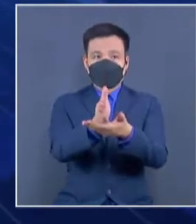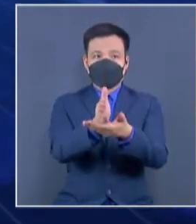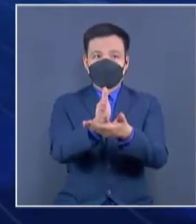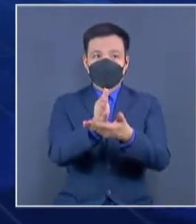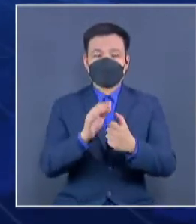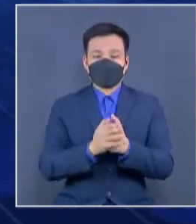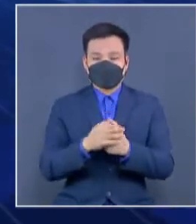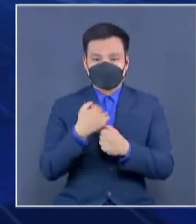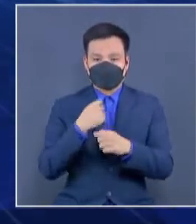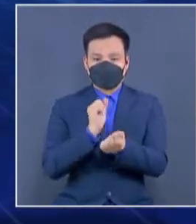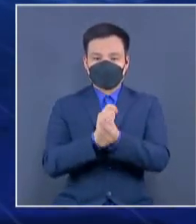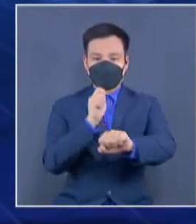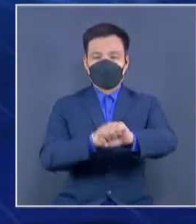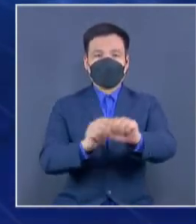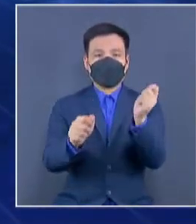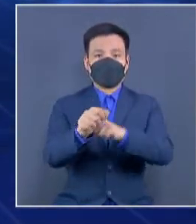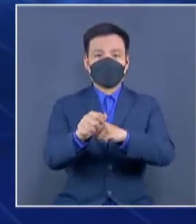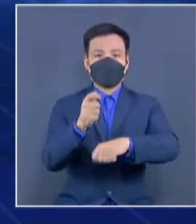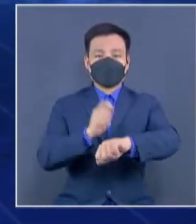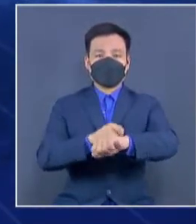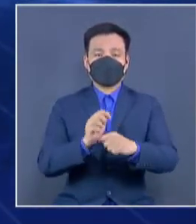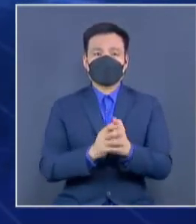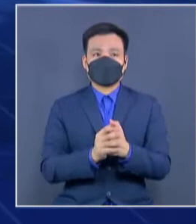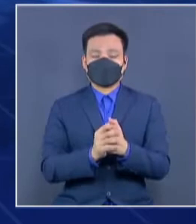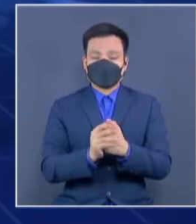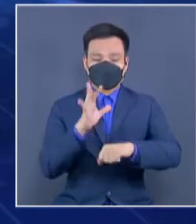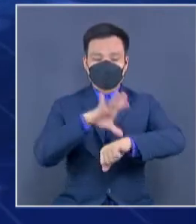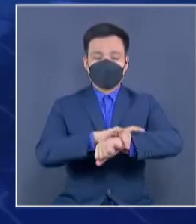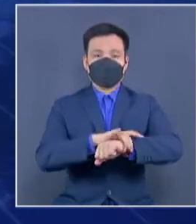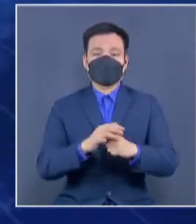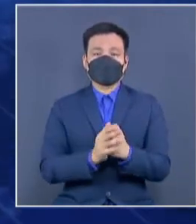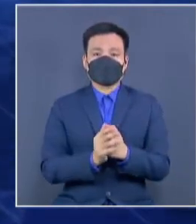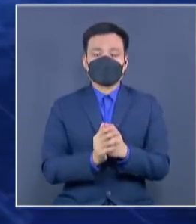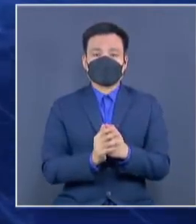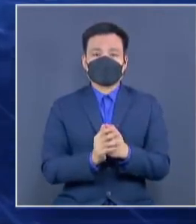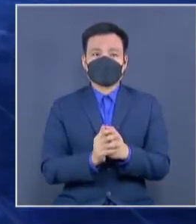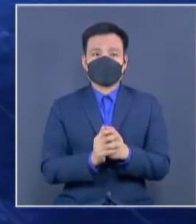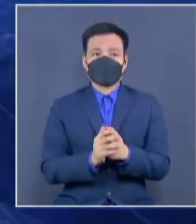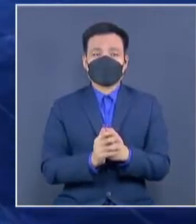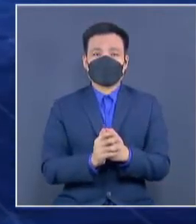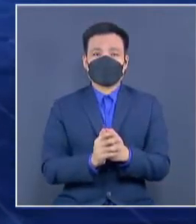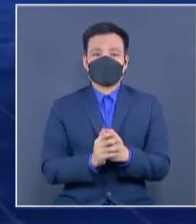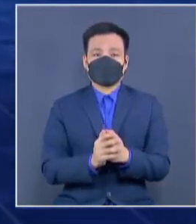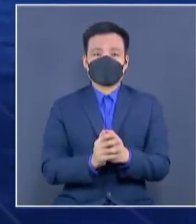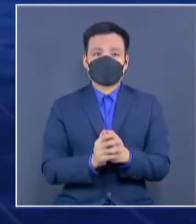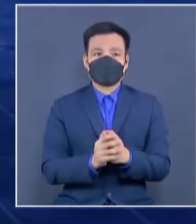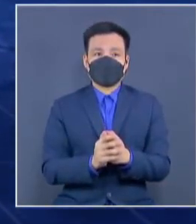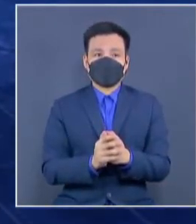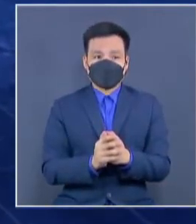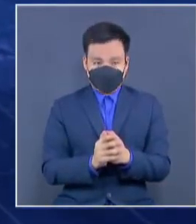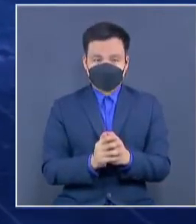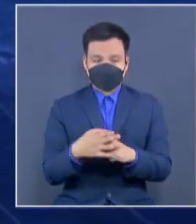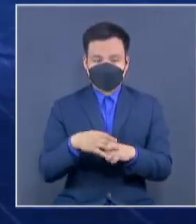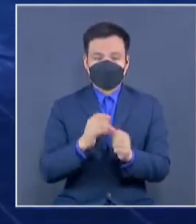ถ่ายกุญแจมือ ถ่ายกุญแจม ือนี่เลย ลงไปลงไป ถ่ายกุญแจมือ มึงวะ ไ